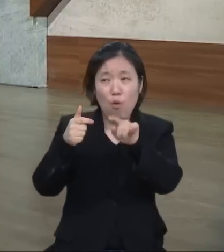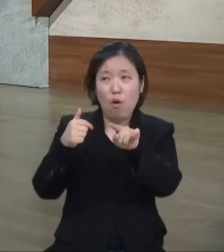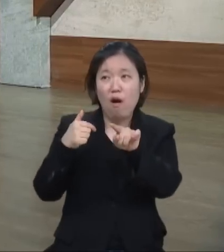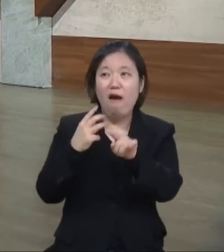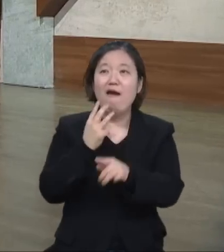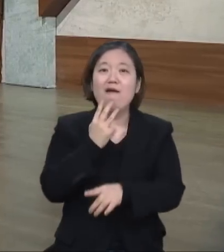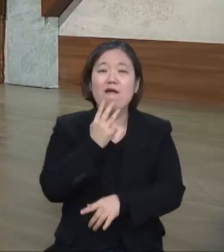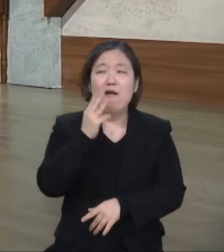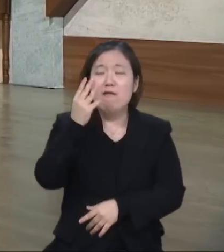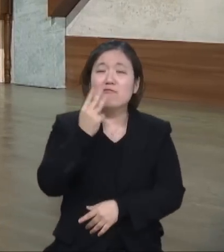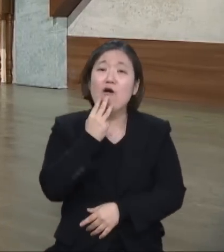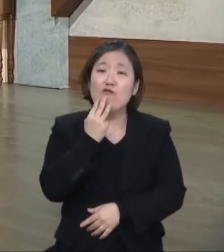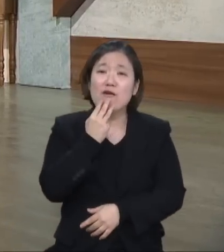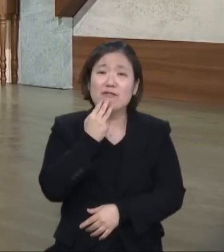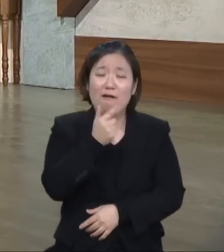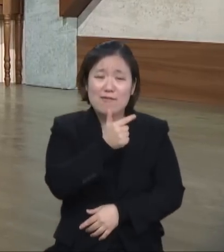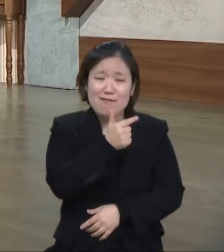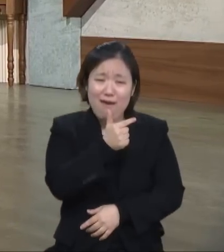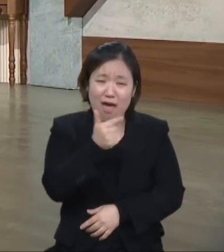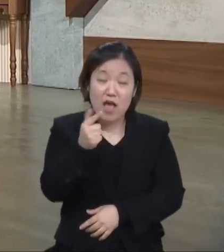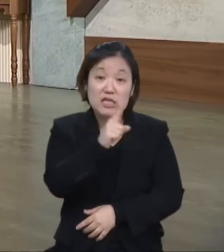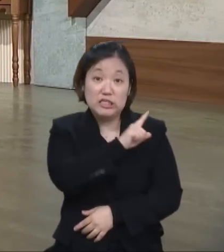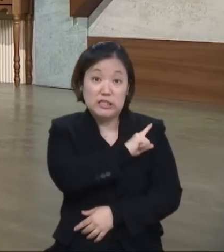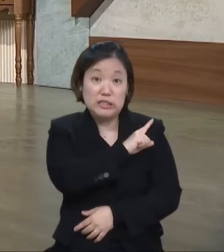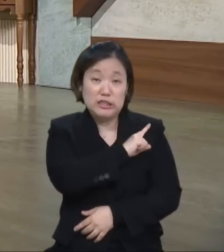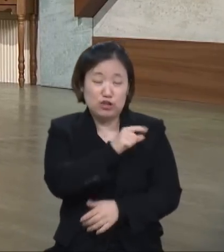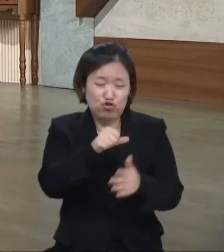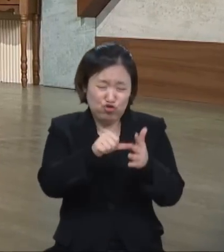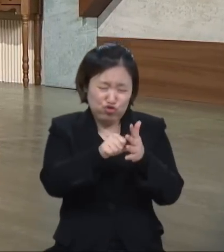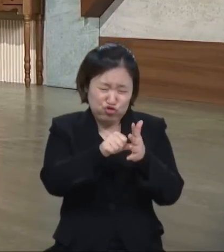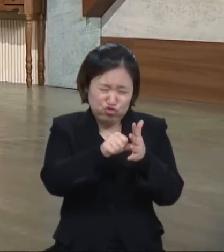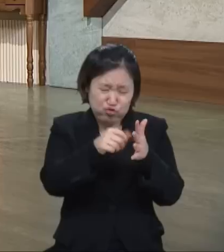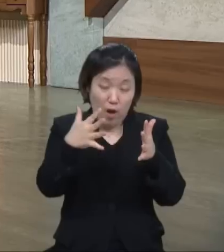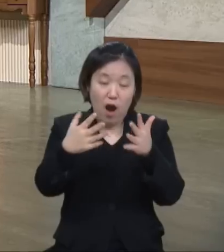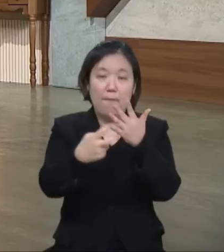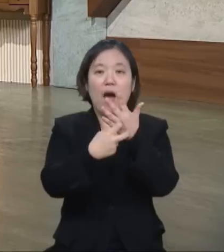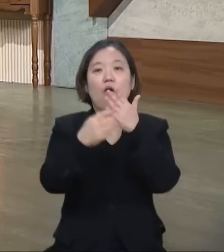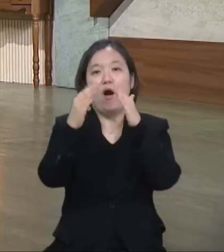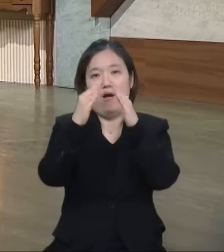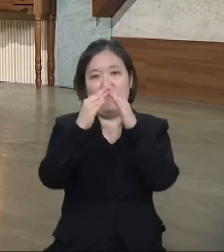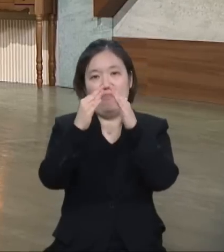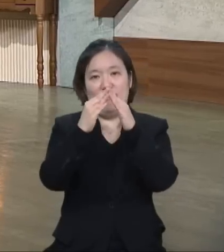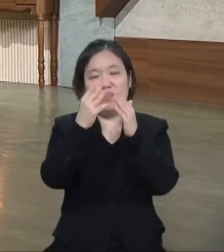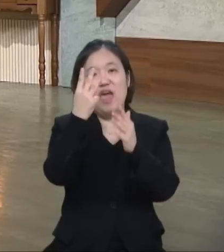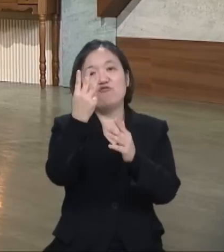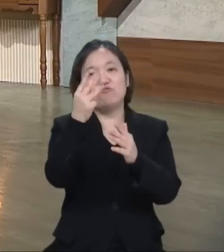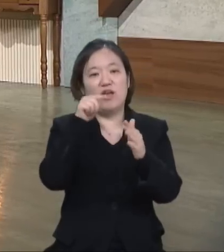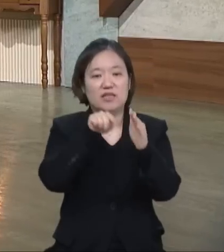가장 큰 유명한 대형병원 세 군데를 다니면서